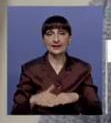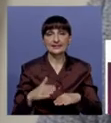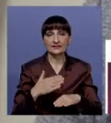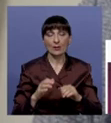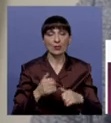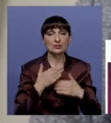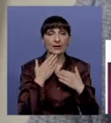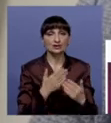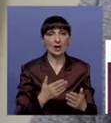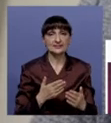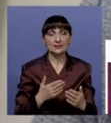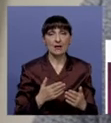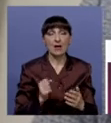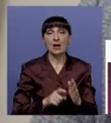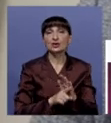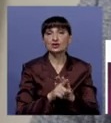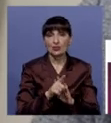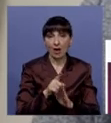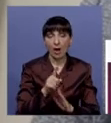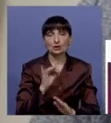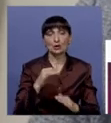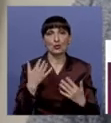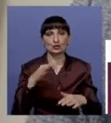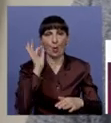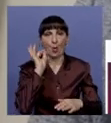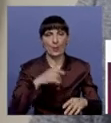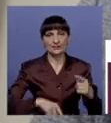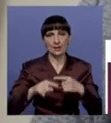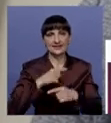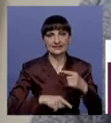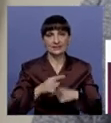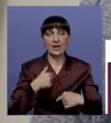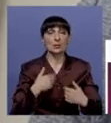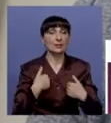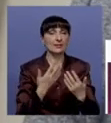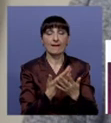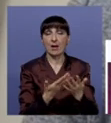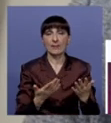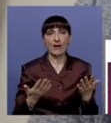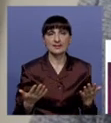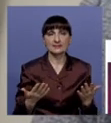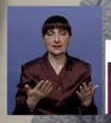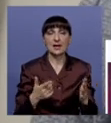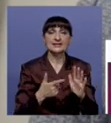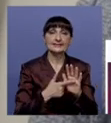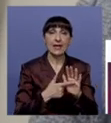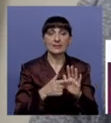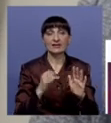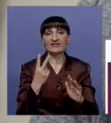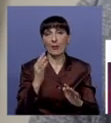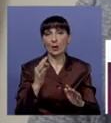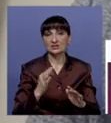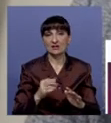могут обращаться как начинающие, так и действующие предприниматели, которым мы предлагаем продукты под